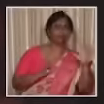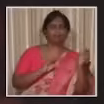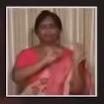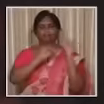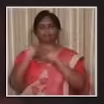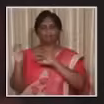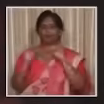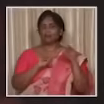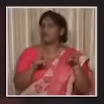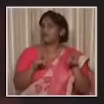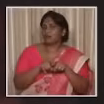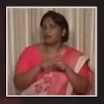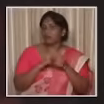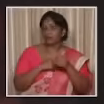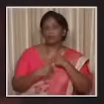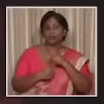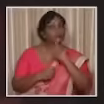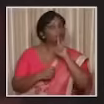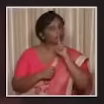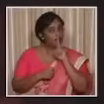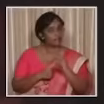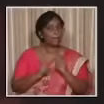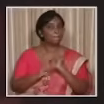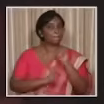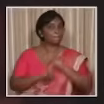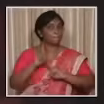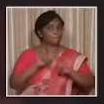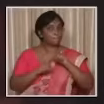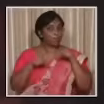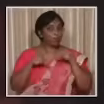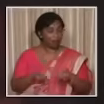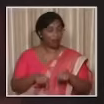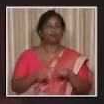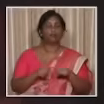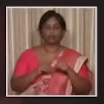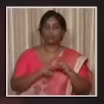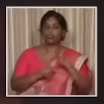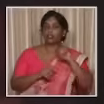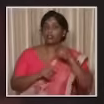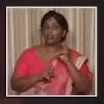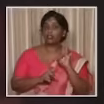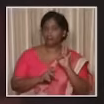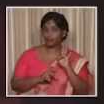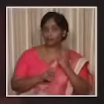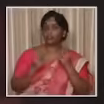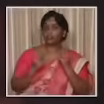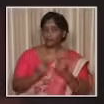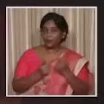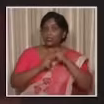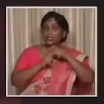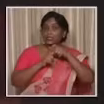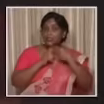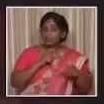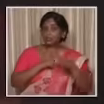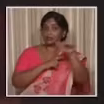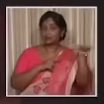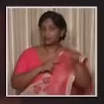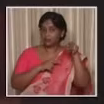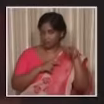තත්ත්වයක් තුල අපි යෝජනා කරන්න ඕන පාර්ලිමේන්තුවේ 225ම ඉක්මනින්ම මේ ආබාධිත